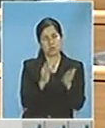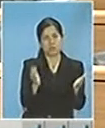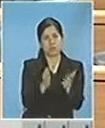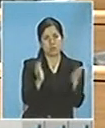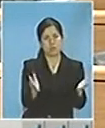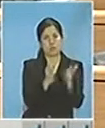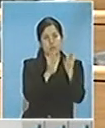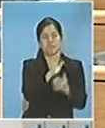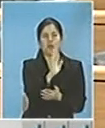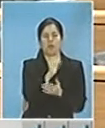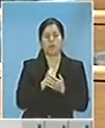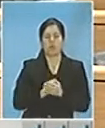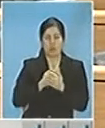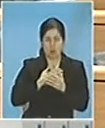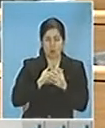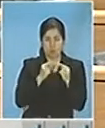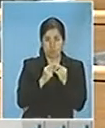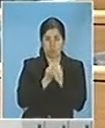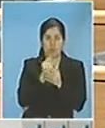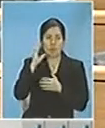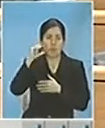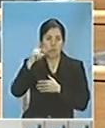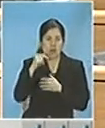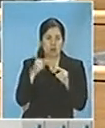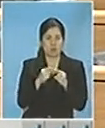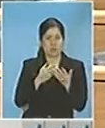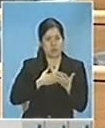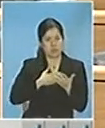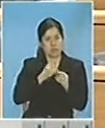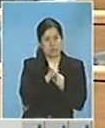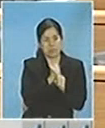นไทยผู้ใหญ่อย่างเรานี่แหละค่ะ